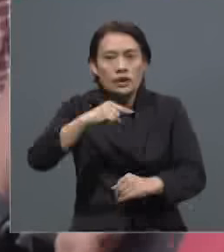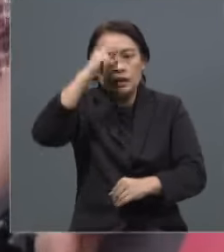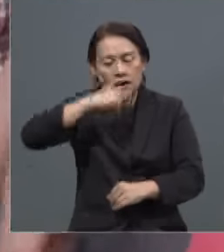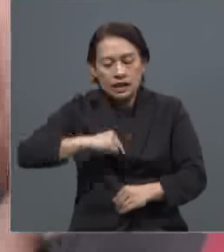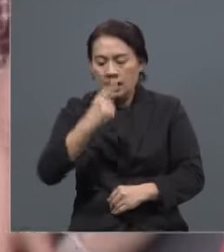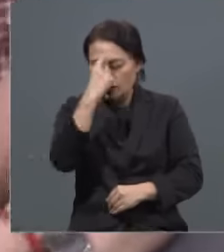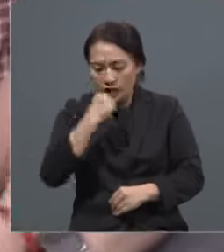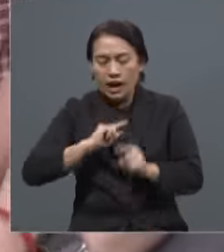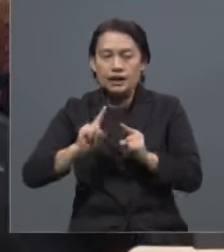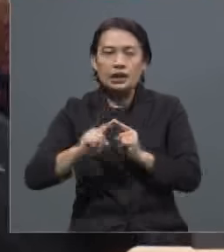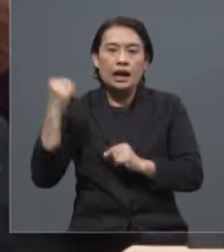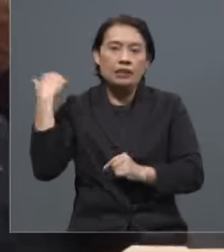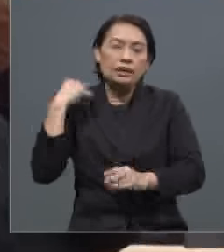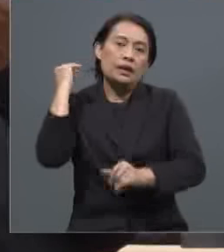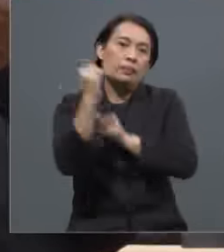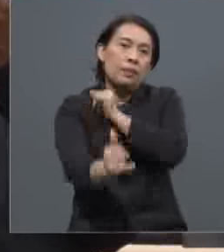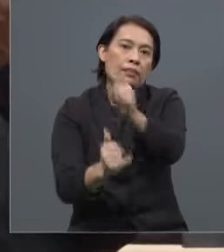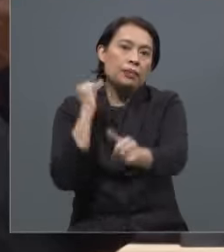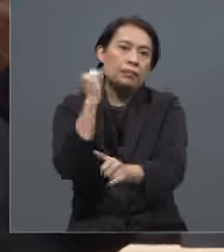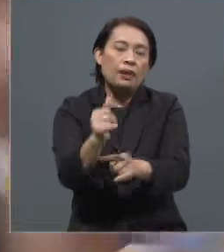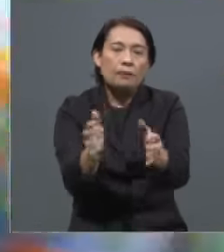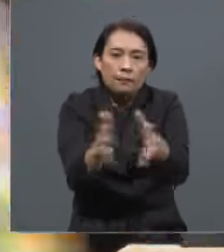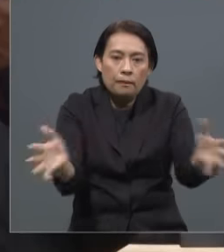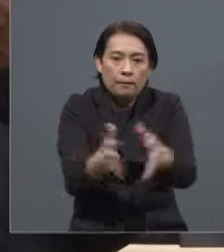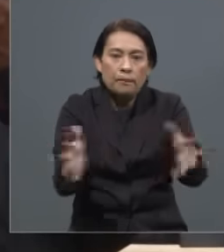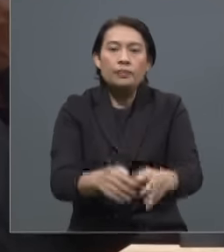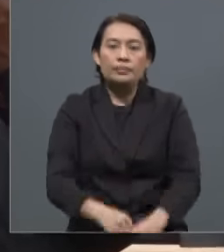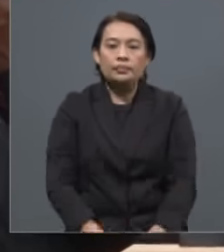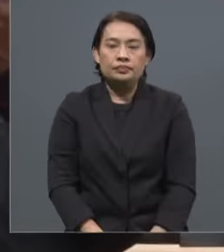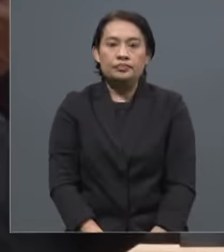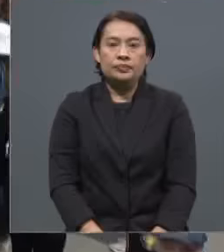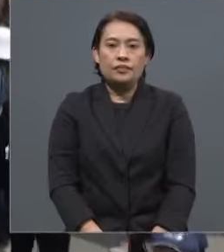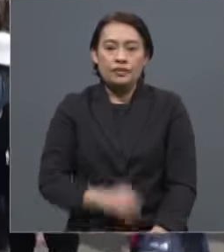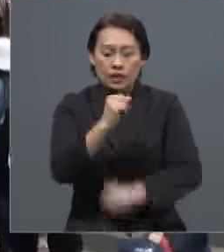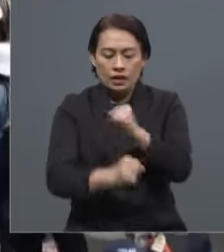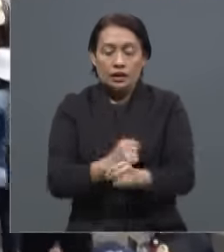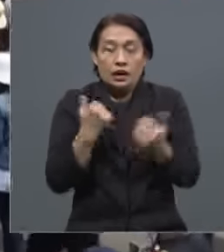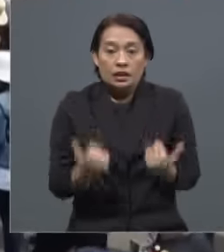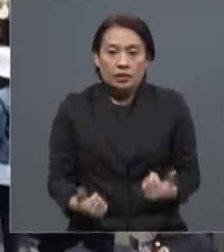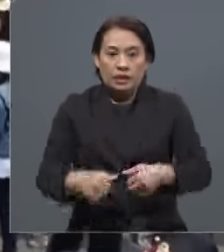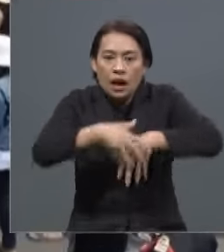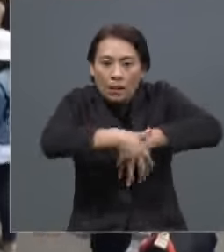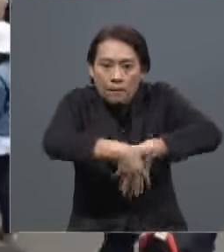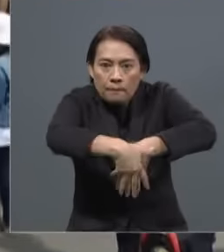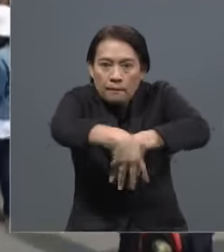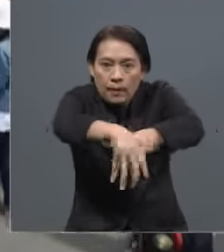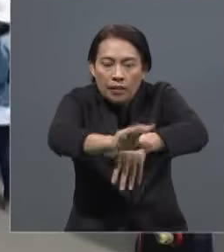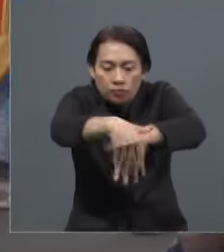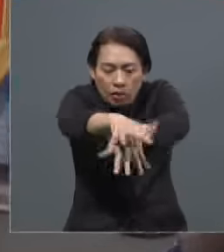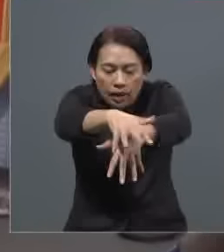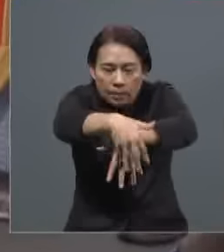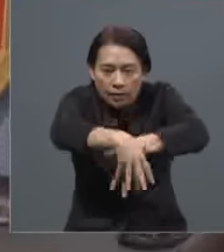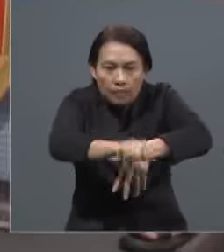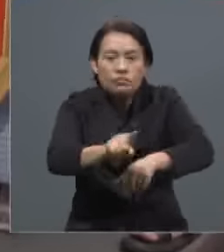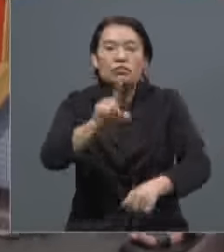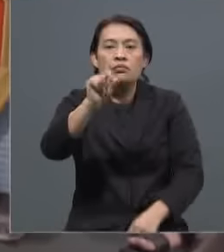ยและชาวต่างชาติเดินทางมาร่วมงานกันอย่างล้นหลามสำหรับปีนี้ครับมีขบวนแห่บั้งไฟมาฟ้อนยาวถึง22ขบวนจ